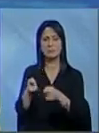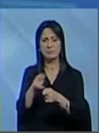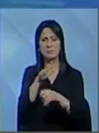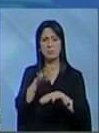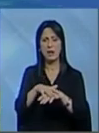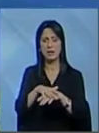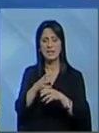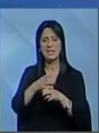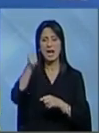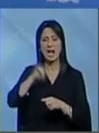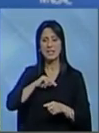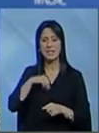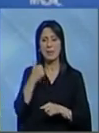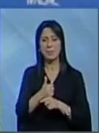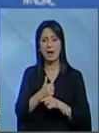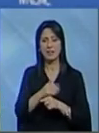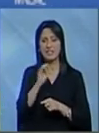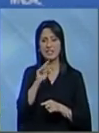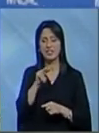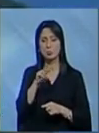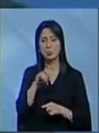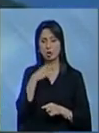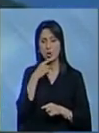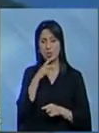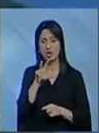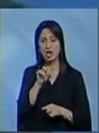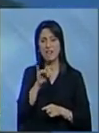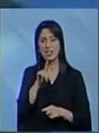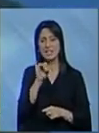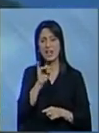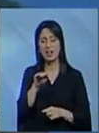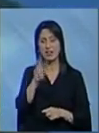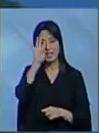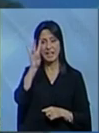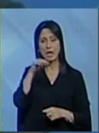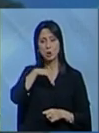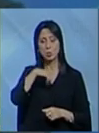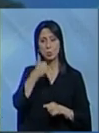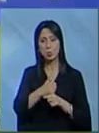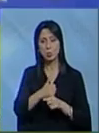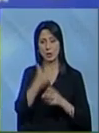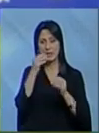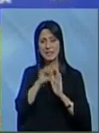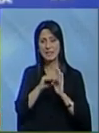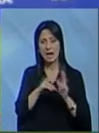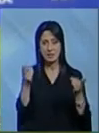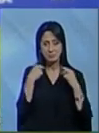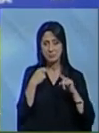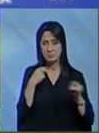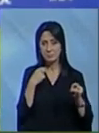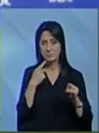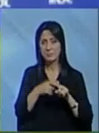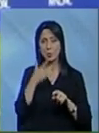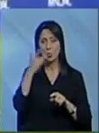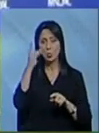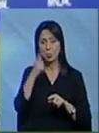ამერიკის სახაზინო დეპარტამენტის ხელმძღვანელი სტივენ ნუჩინის განცხადებით ჯავად ზარიფი ირანის სულიერი ლიდერის უგუნურ დღის წესრიგს ახორციელებს.